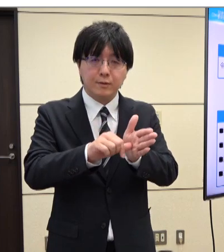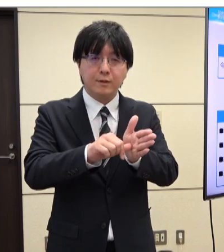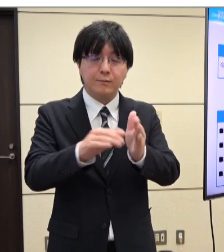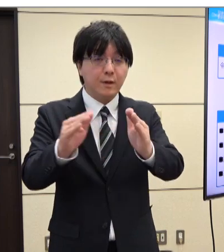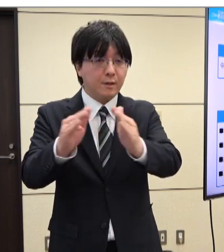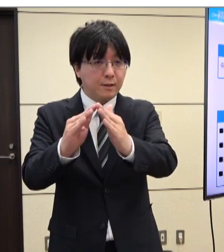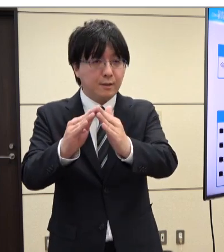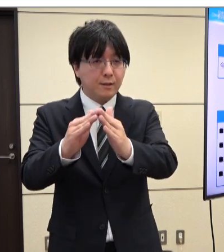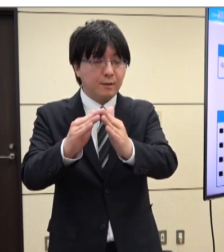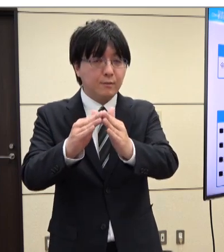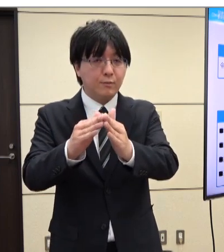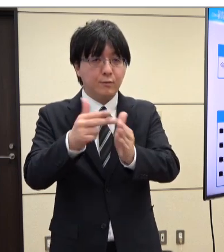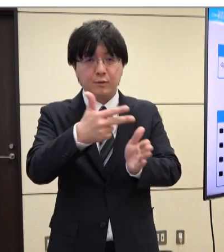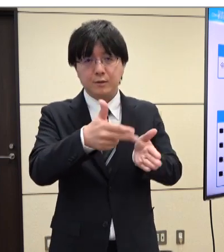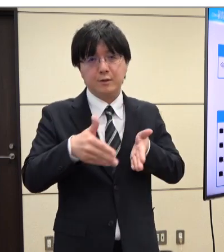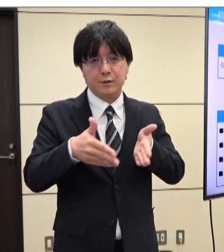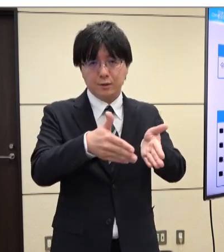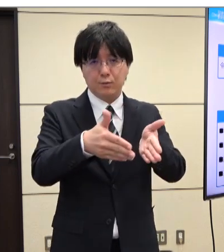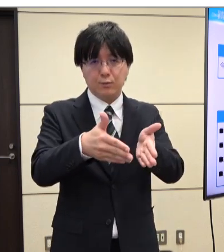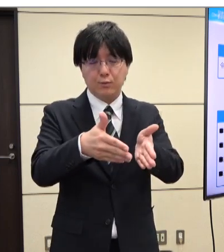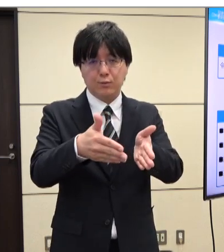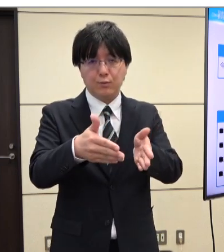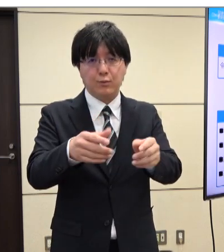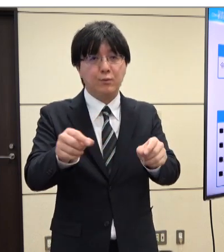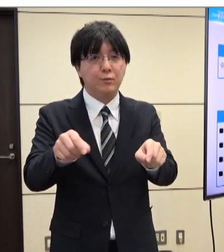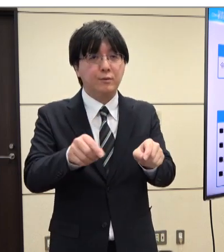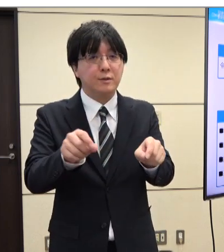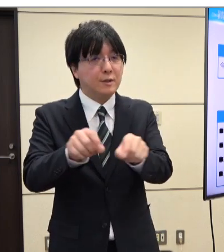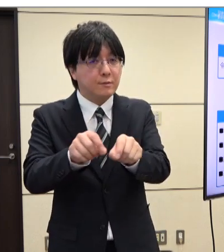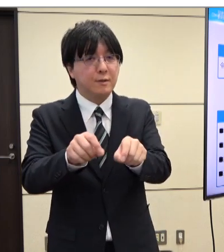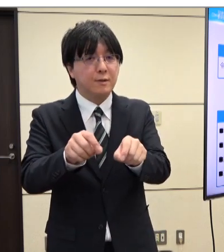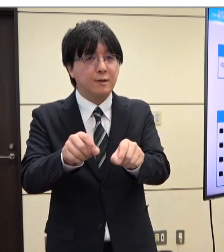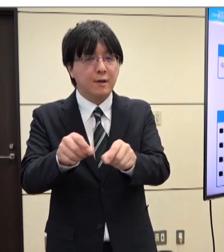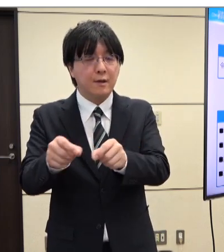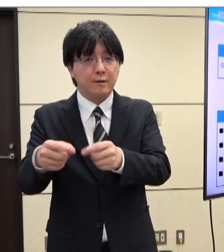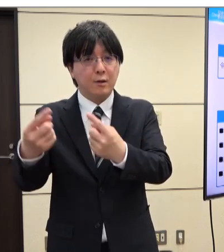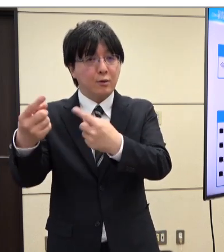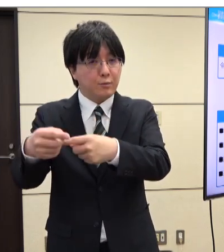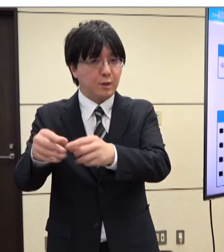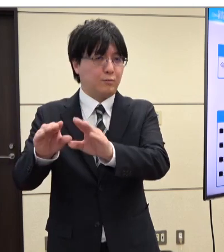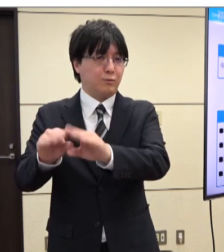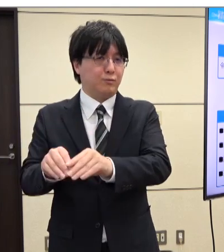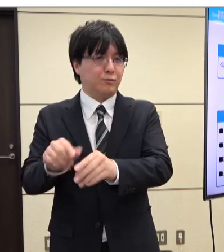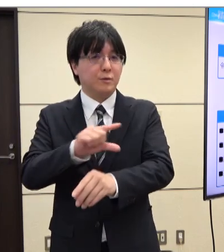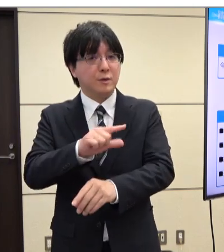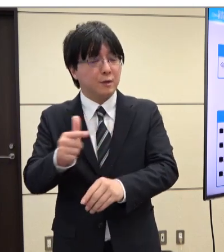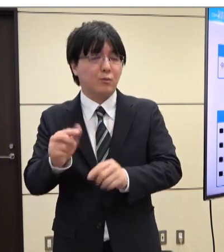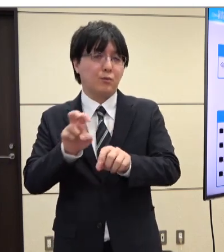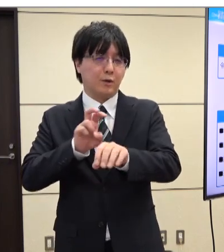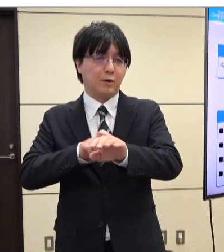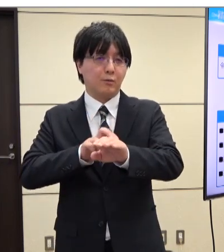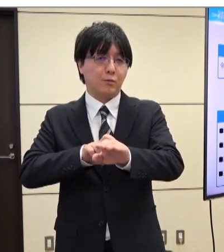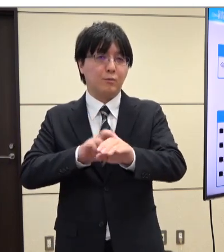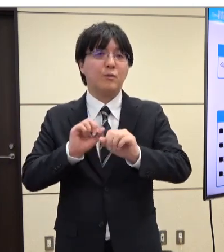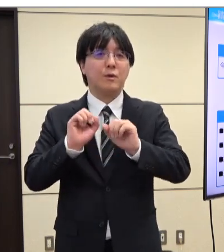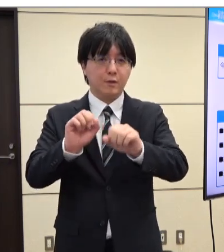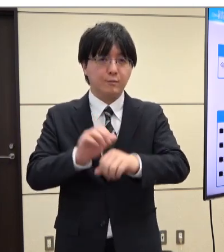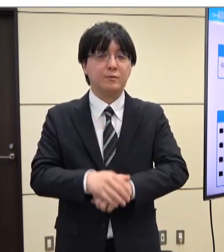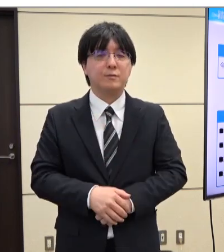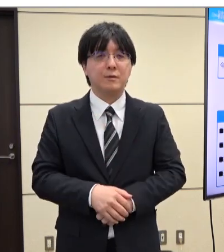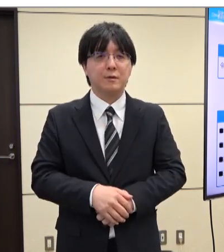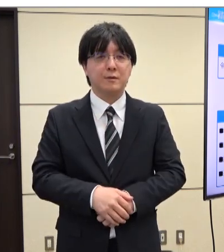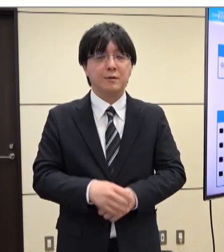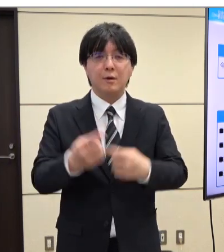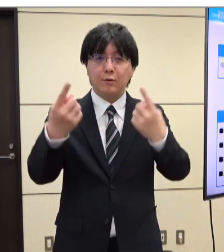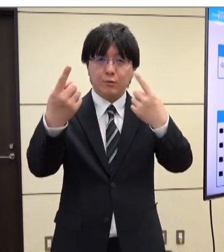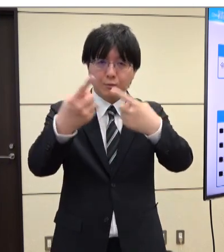ないでですね、そして踏切を閉じるという方策も検討しています。それから踏切の遮断機となると非常に